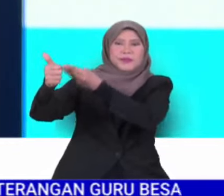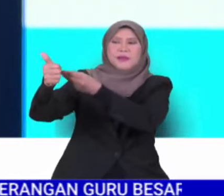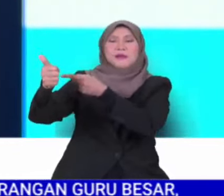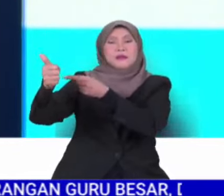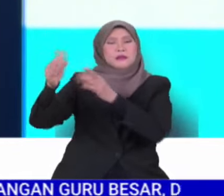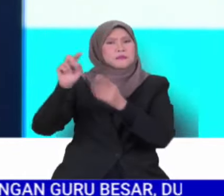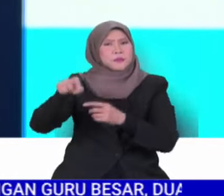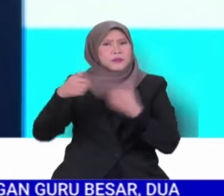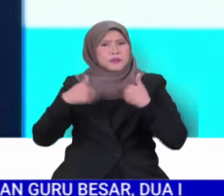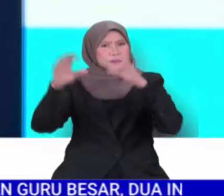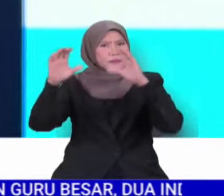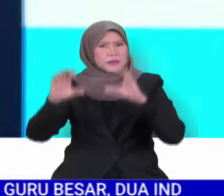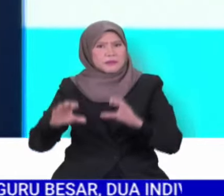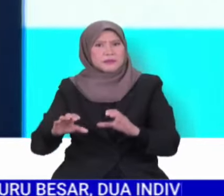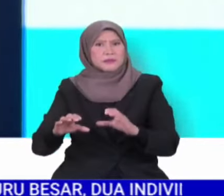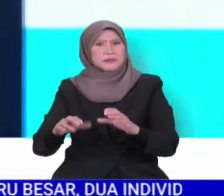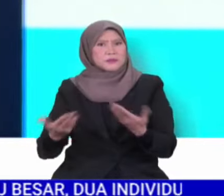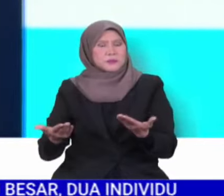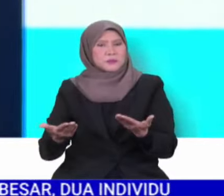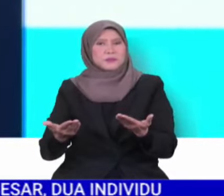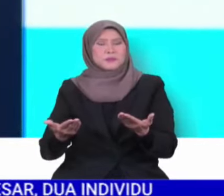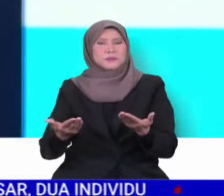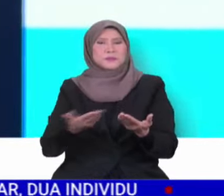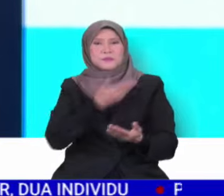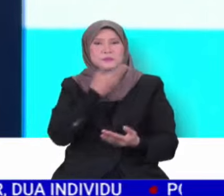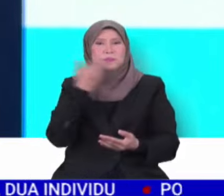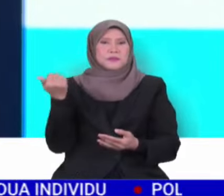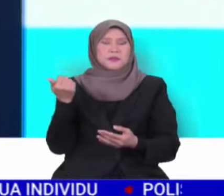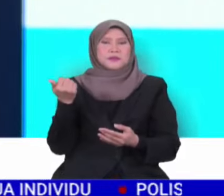ada pendekatan yang lebih